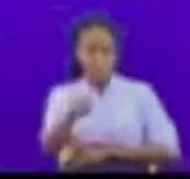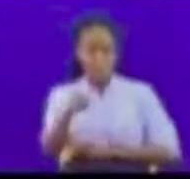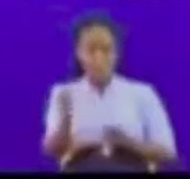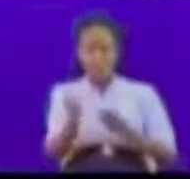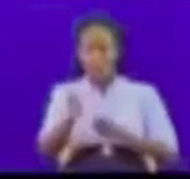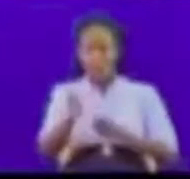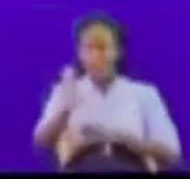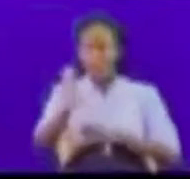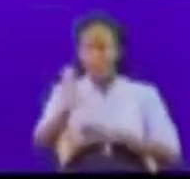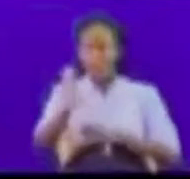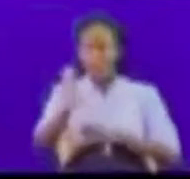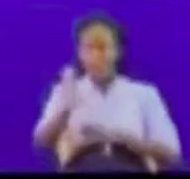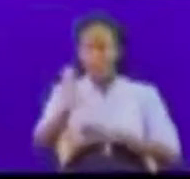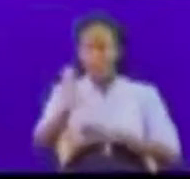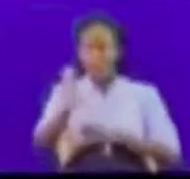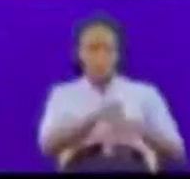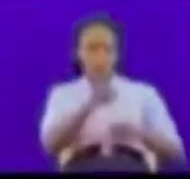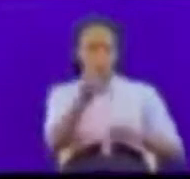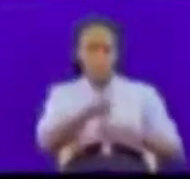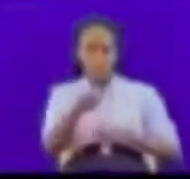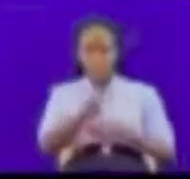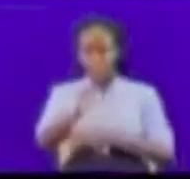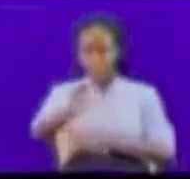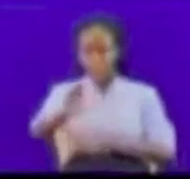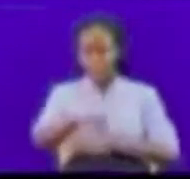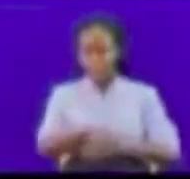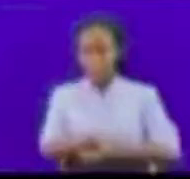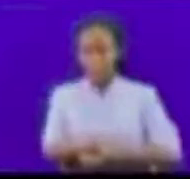kinachohusika na utendaji kazi yake.